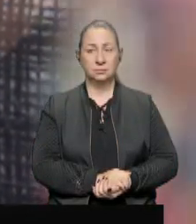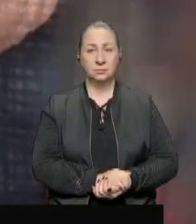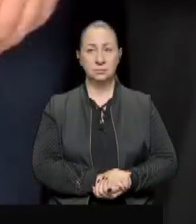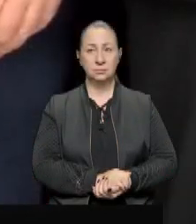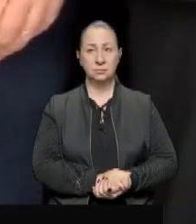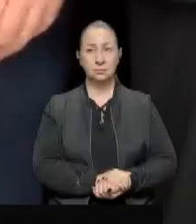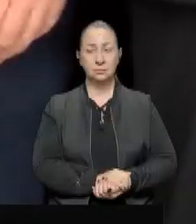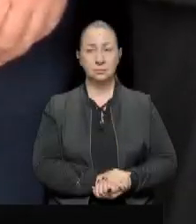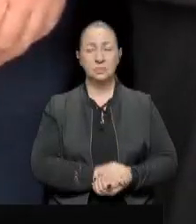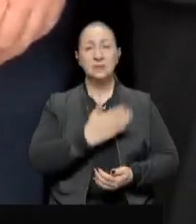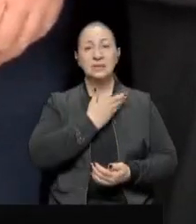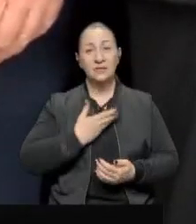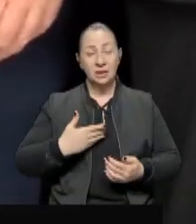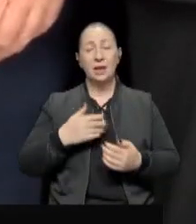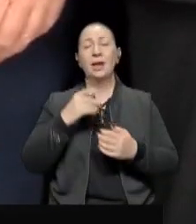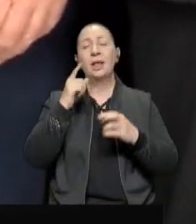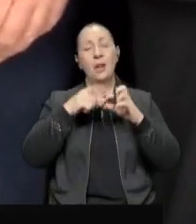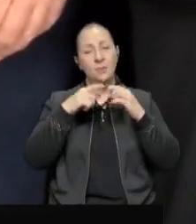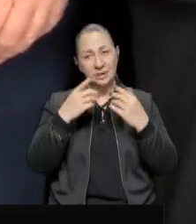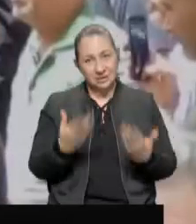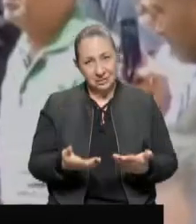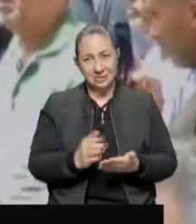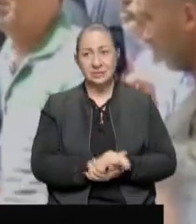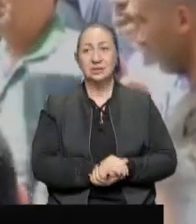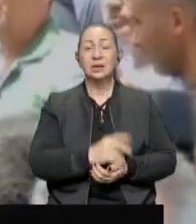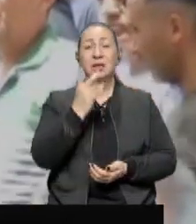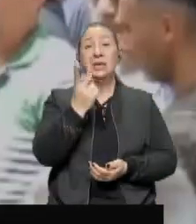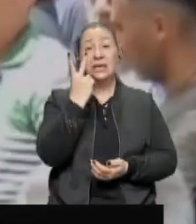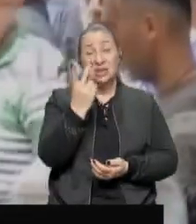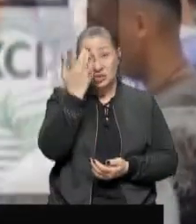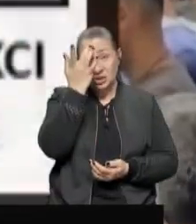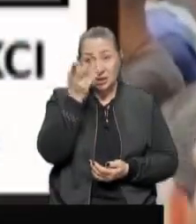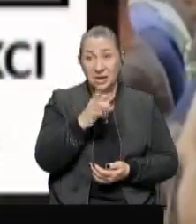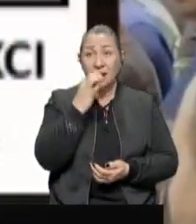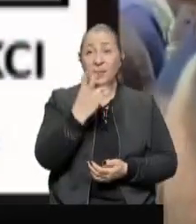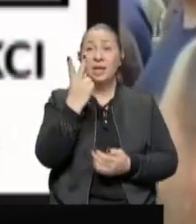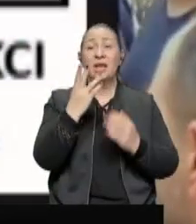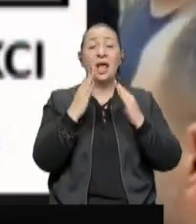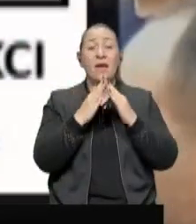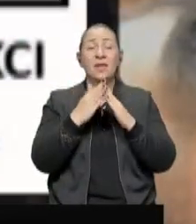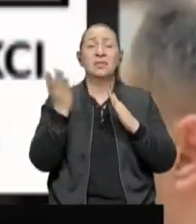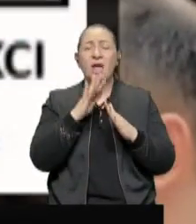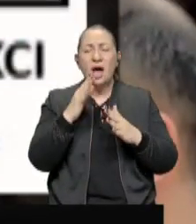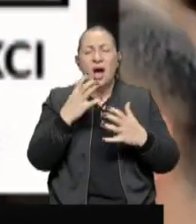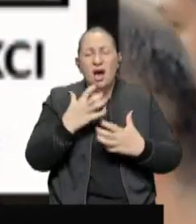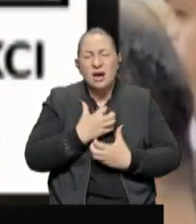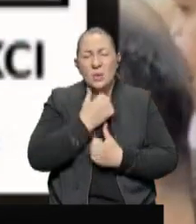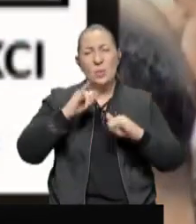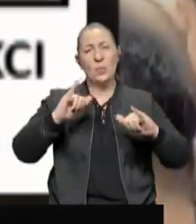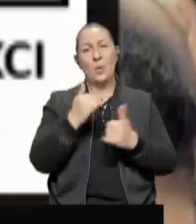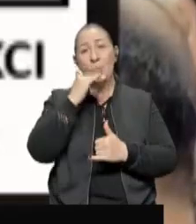lillahilhamd. Şehidimize rahmet ve mağfiret eylesin. İki şehit haberiyle iki ayrı eve daha ateş düştü bayram